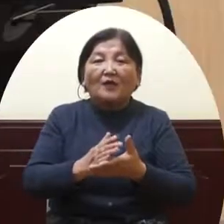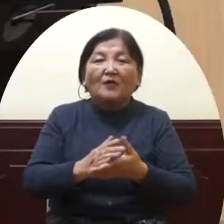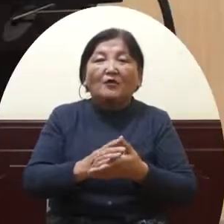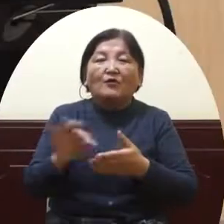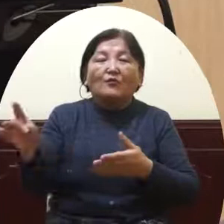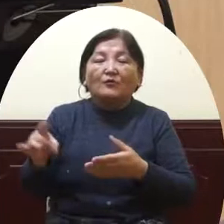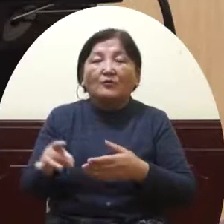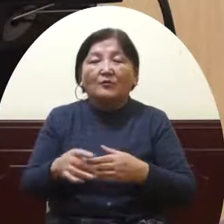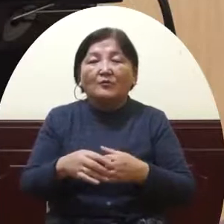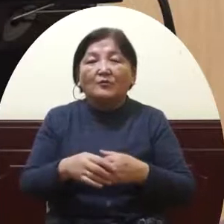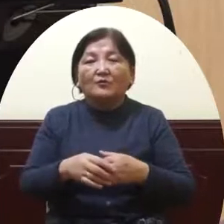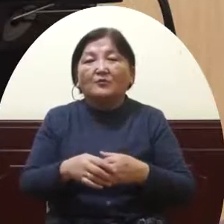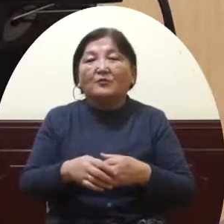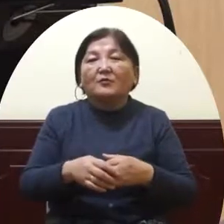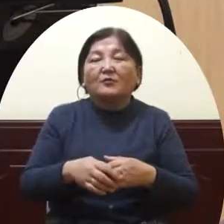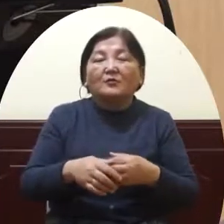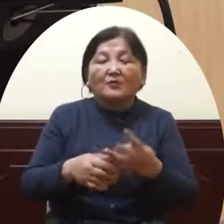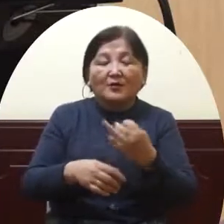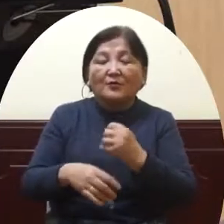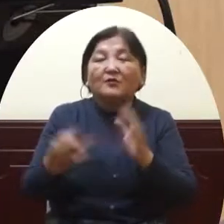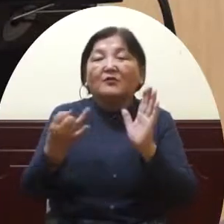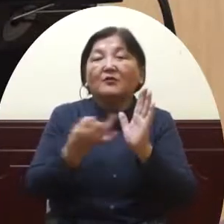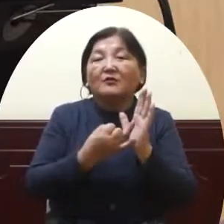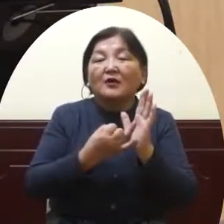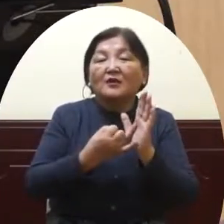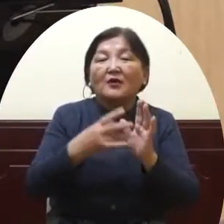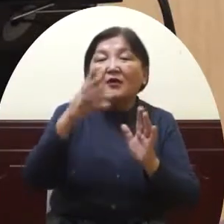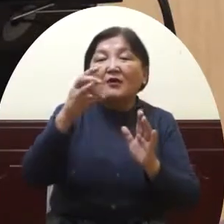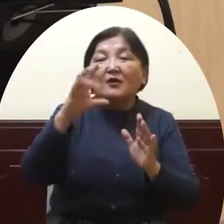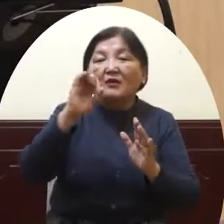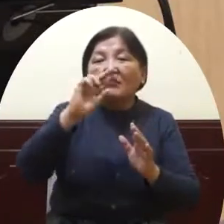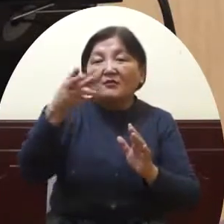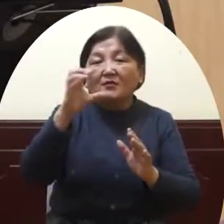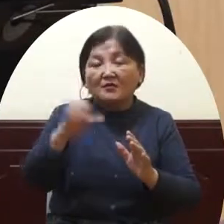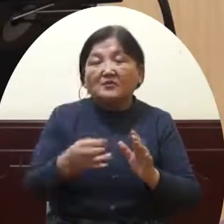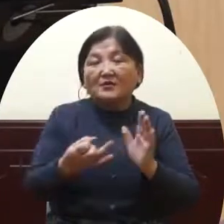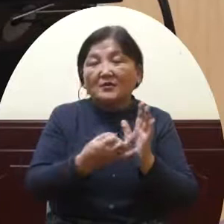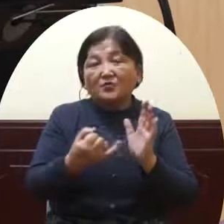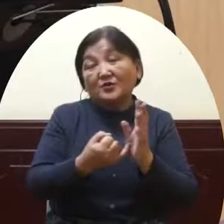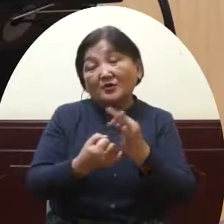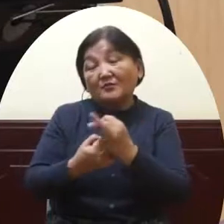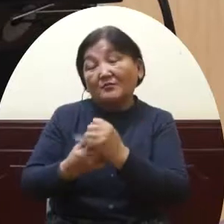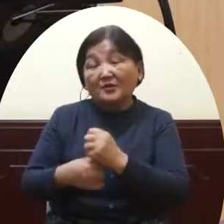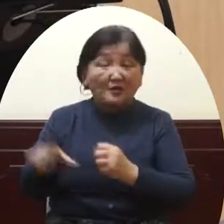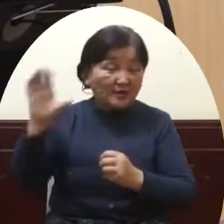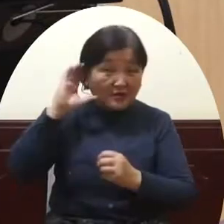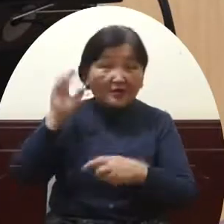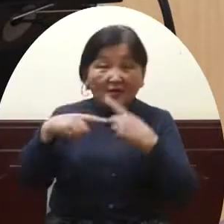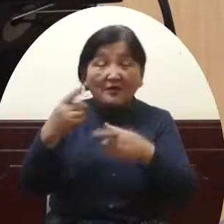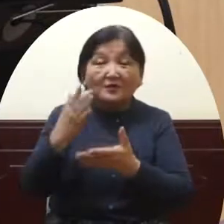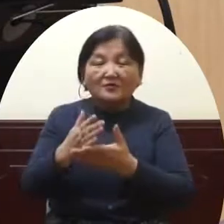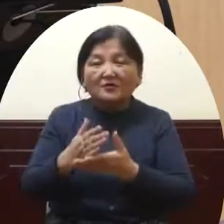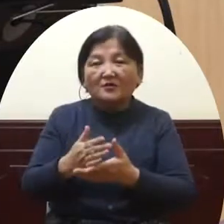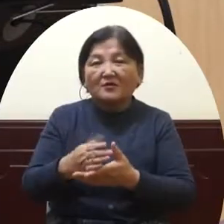ухаа одоо шинэ түүний 76 next 76 гэж ингээл яриад байна шүү дээ тий. Энэ бол тийм сайн зүйл бишээ.